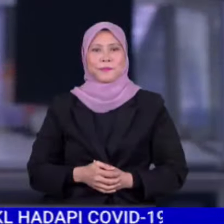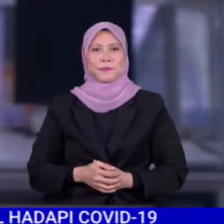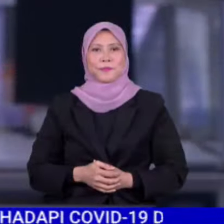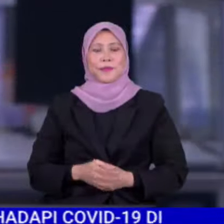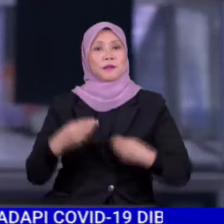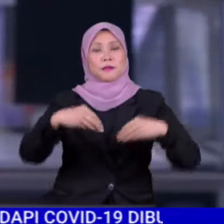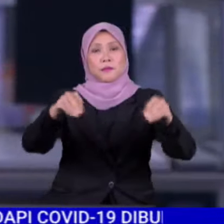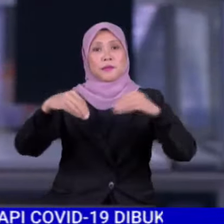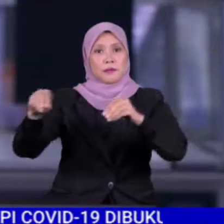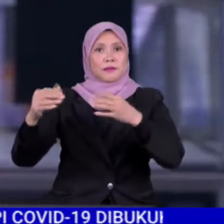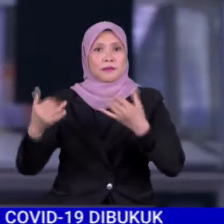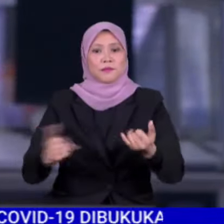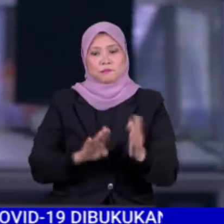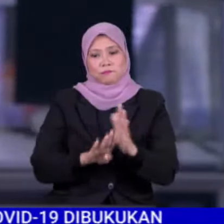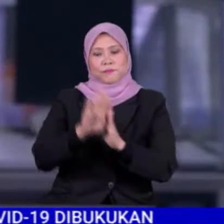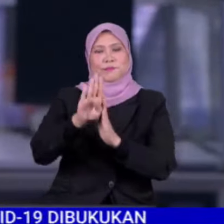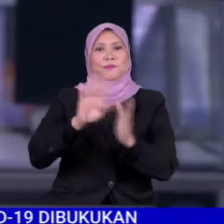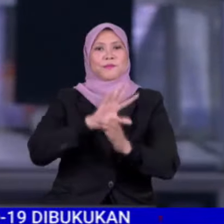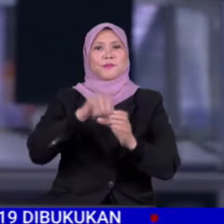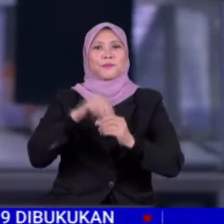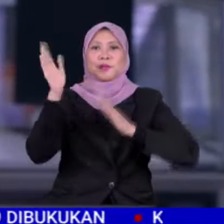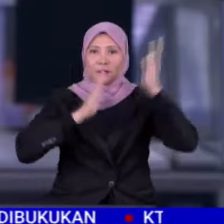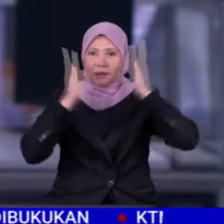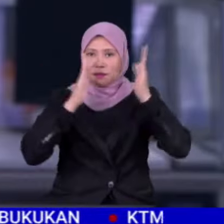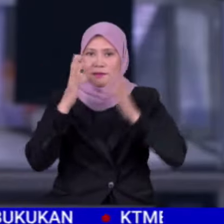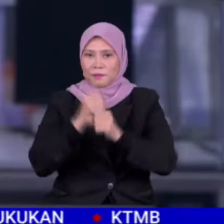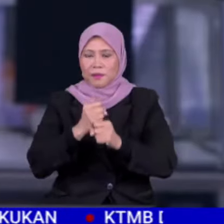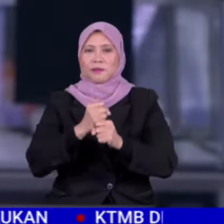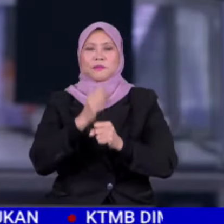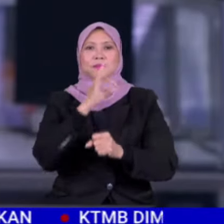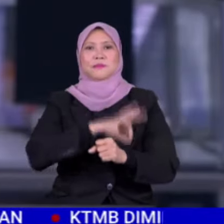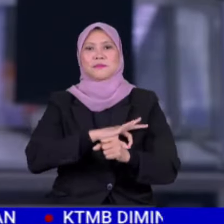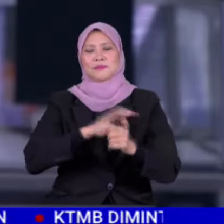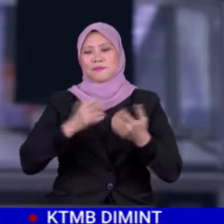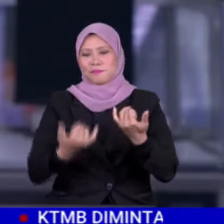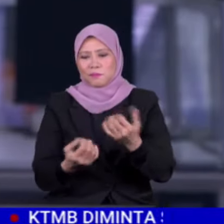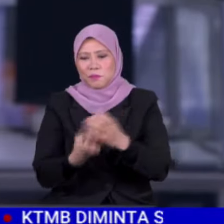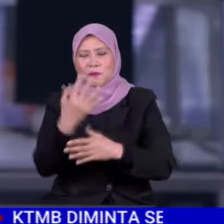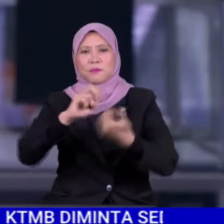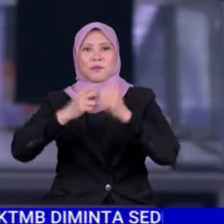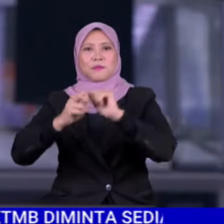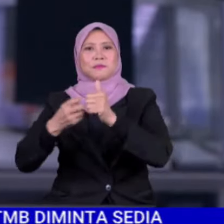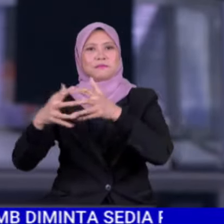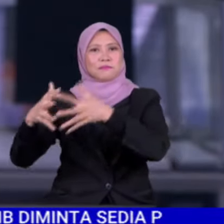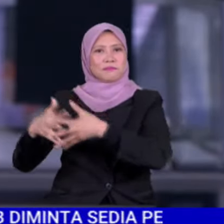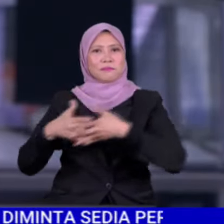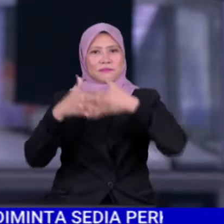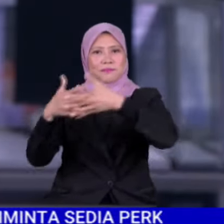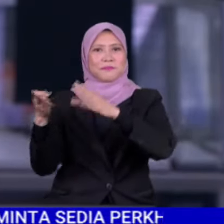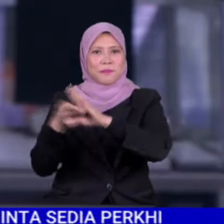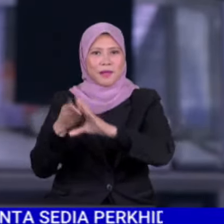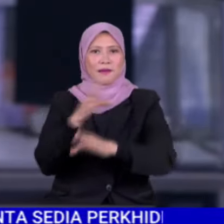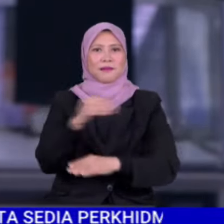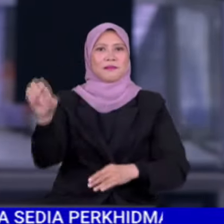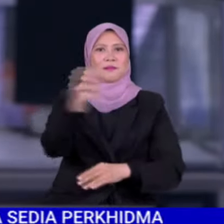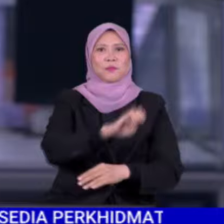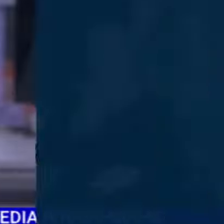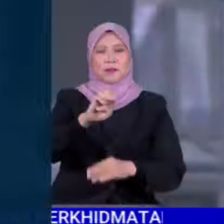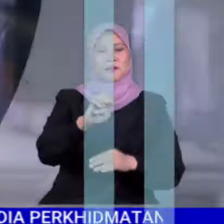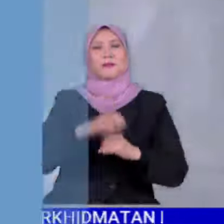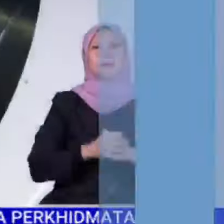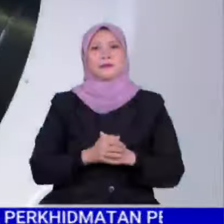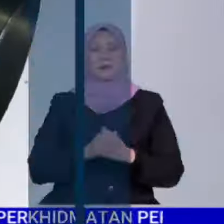Pasaran pesat membangun termasuk Malaysia mendapat kelebihan susulan krisis perbankan di Amerika Syarikat dan Eropah. Ini